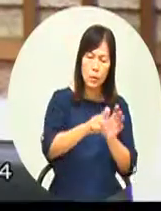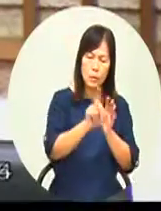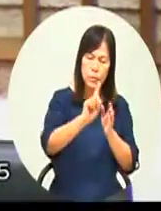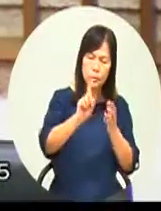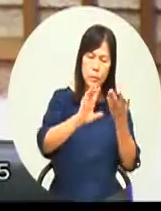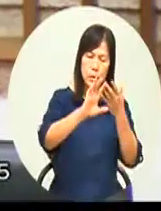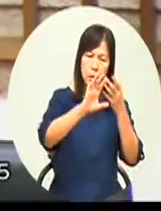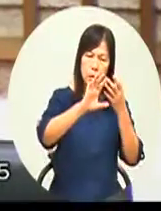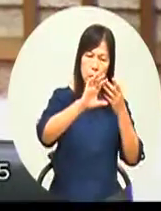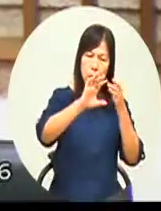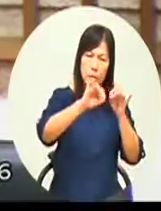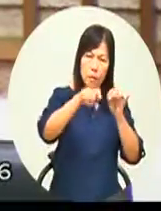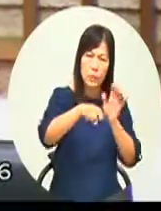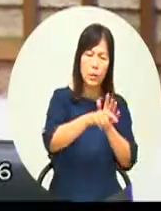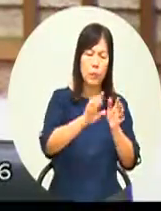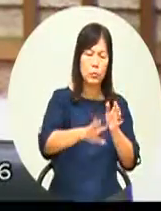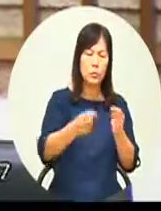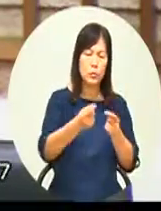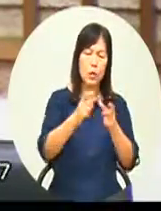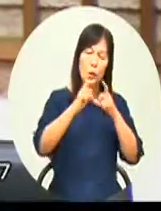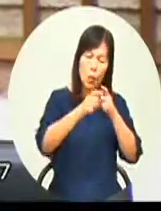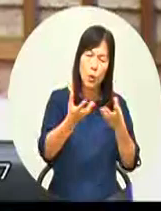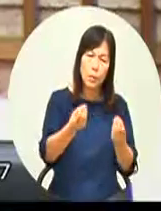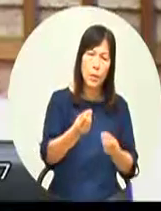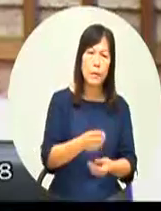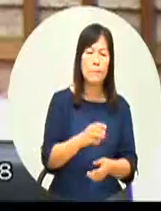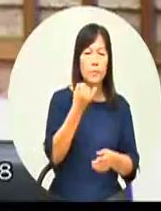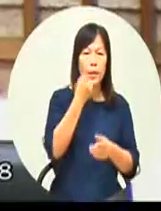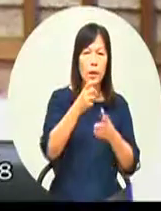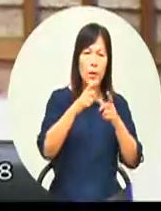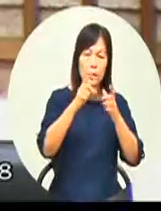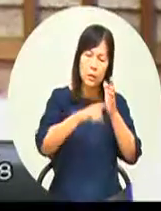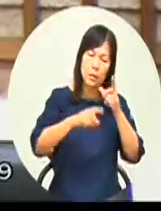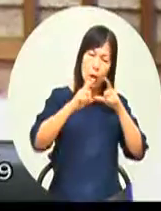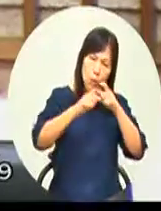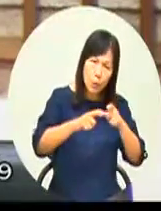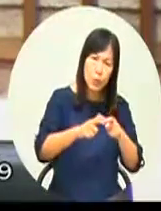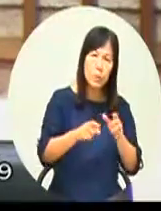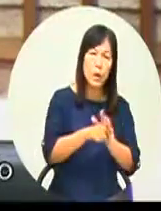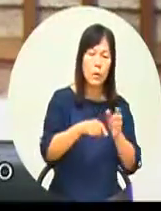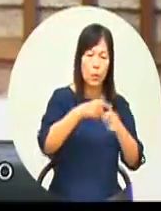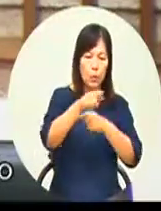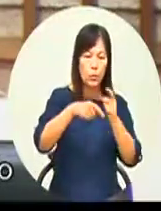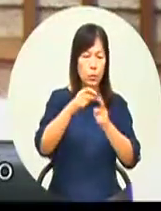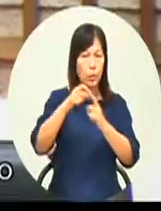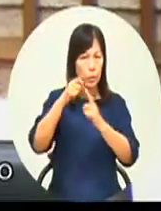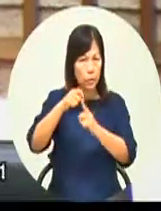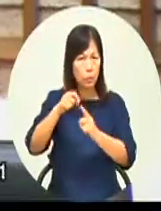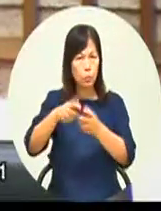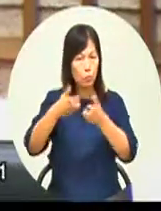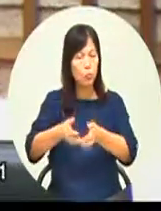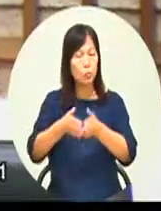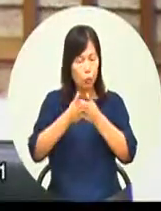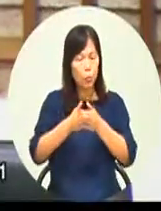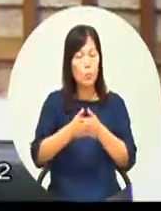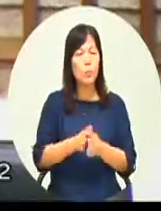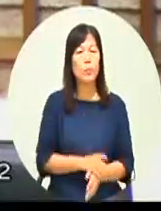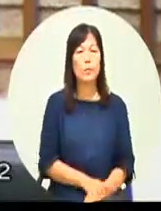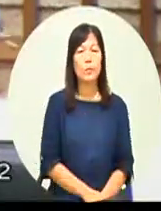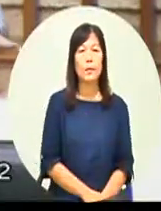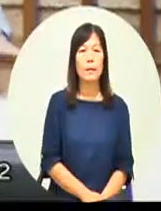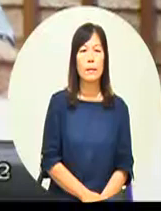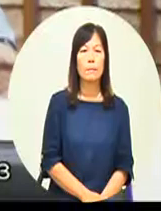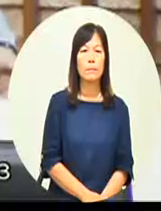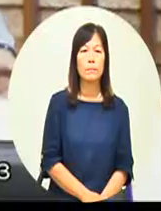的这个部分？你刚好像没有回复到，你请简单做个说明说，因为转乘很重要嘛，我刚刚提到了。那